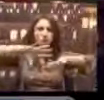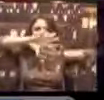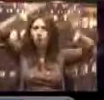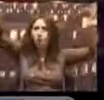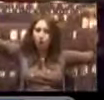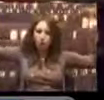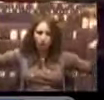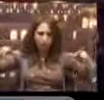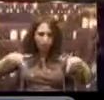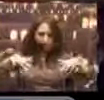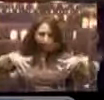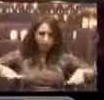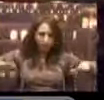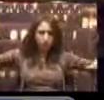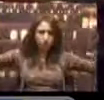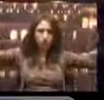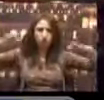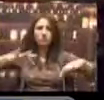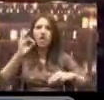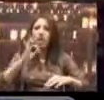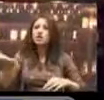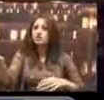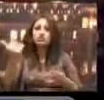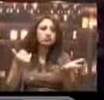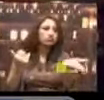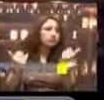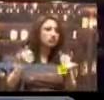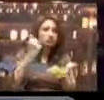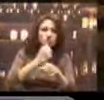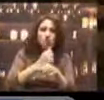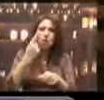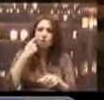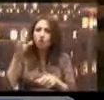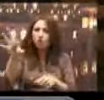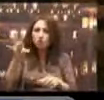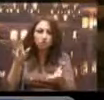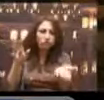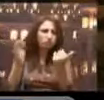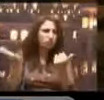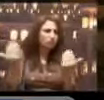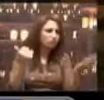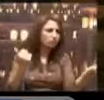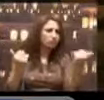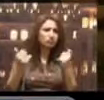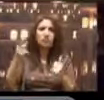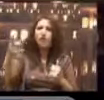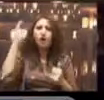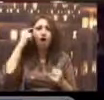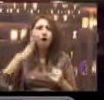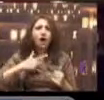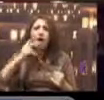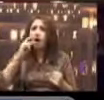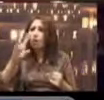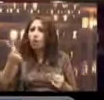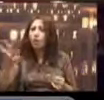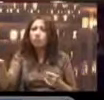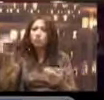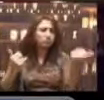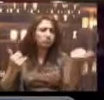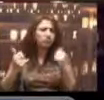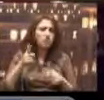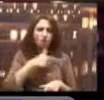الممثلين اللي هيشتغلوا مشهد مشهد بيتعمل، منتهى الديمقراطيه، كل واحد يقول كل اللي عنده. هو كمان من